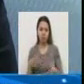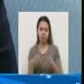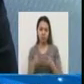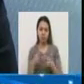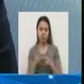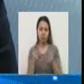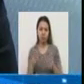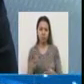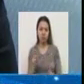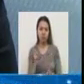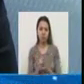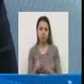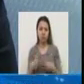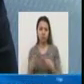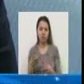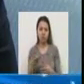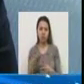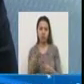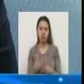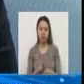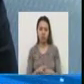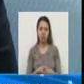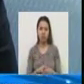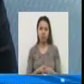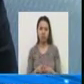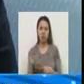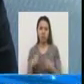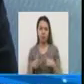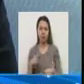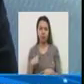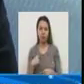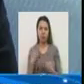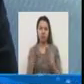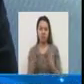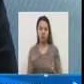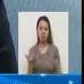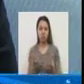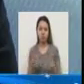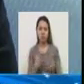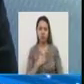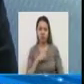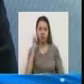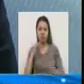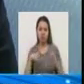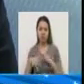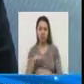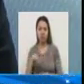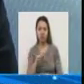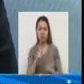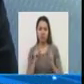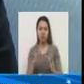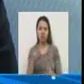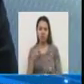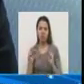қауіпсіздігіне кепілдік беруі керек. Пхеньянның келіссөз үстеліне оралуын жақтаймыз. Қажет болған жағдайда Қазақстан мүдделі тараптар үшін